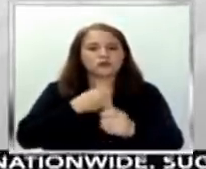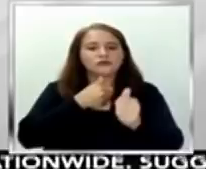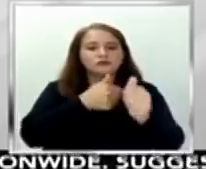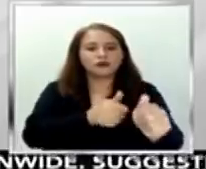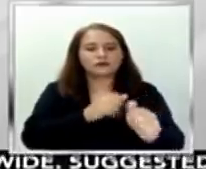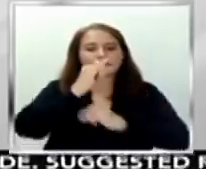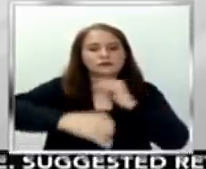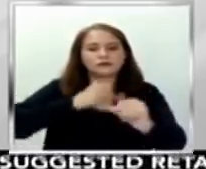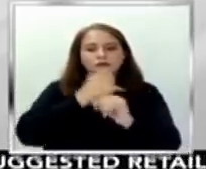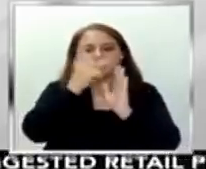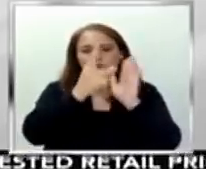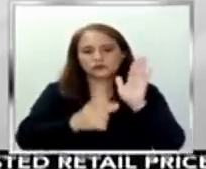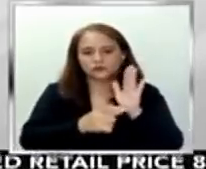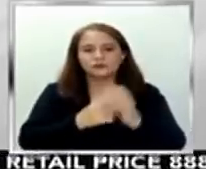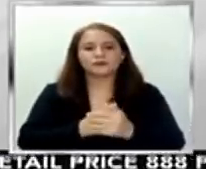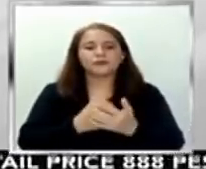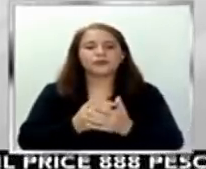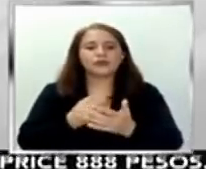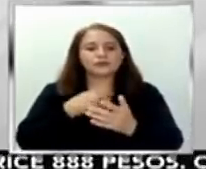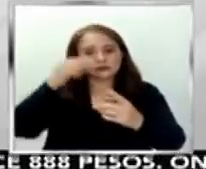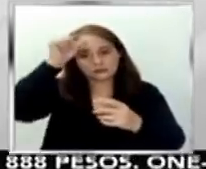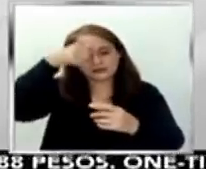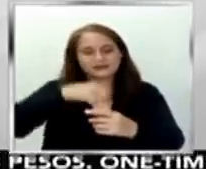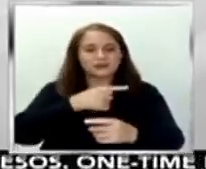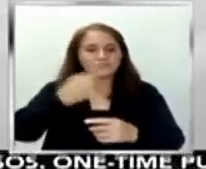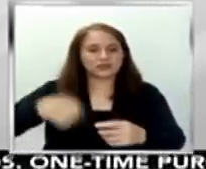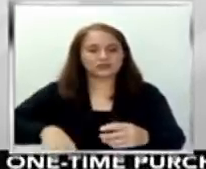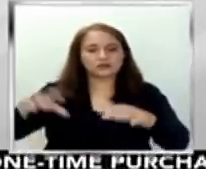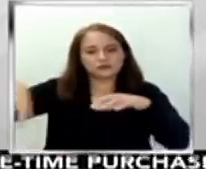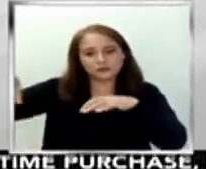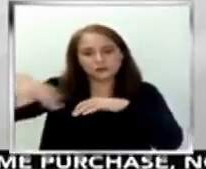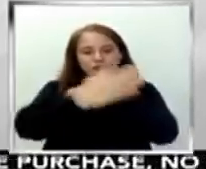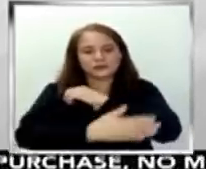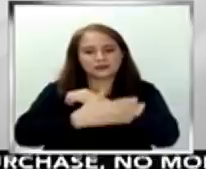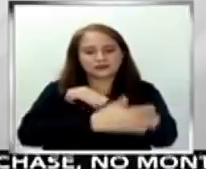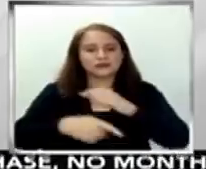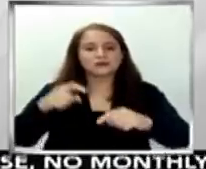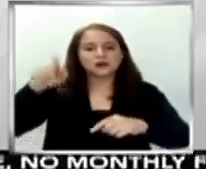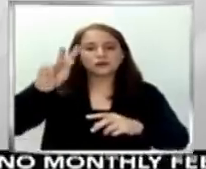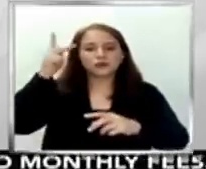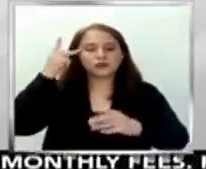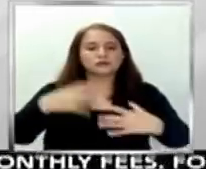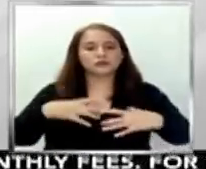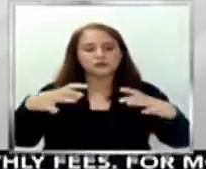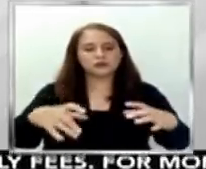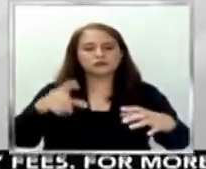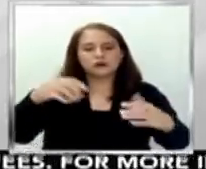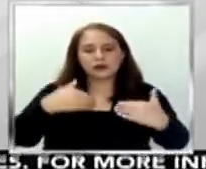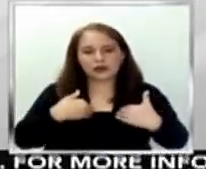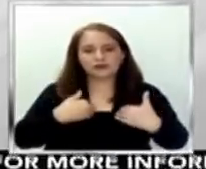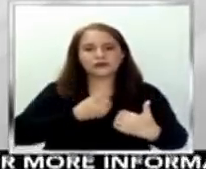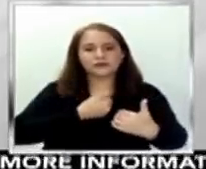law. Pinaaalalahanan daw nila ang China at mga karatig bansa na may mga political commitments na pagkaroon ng self-restraint sa